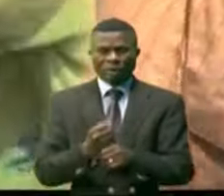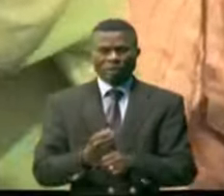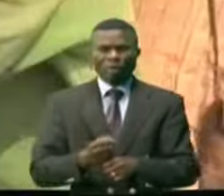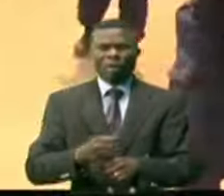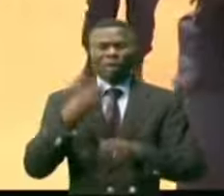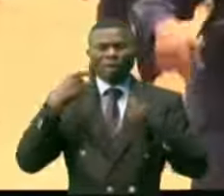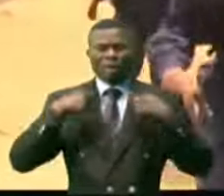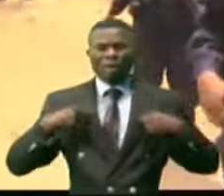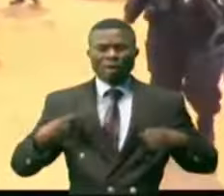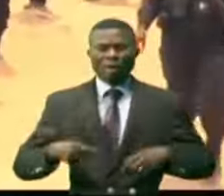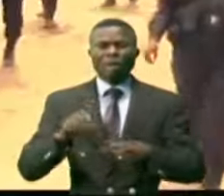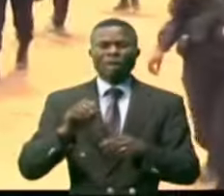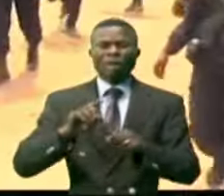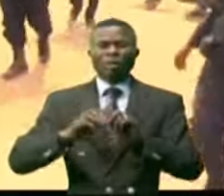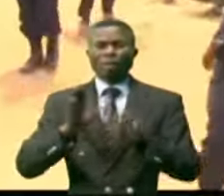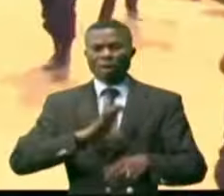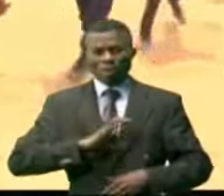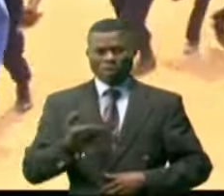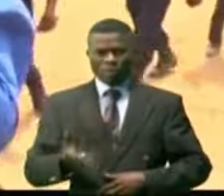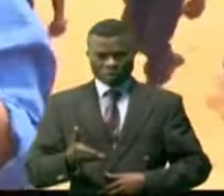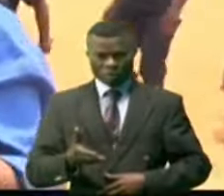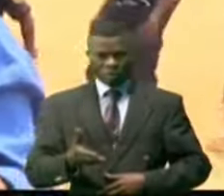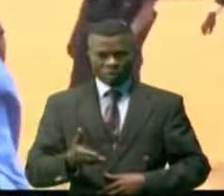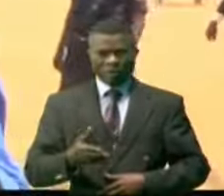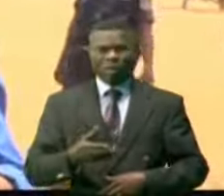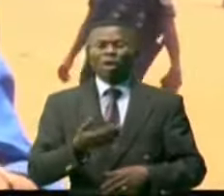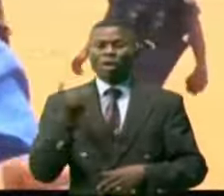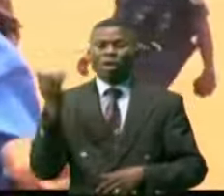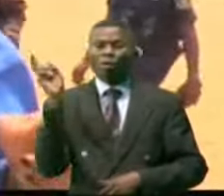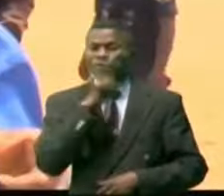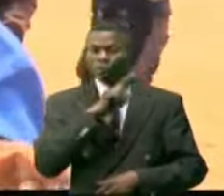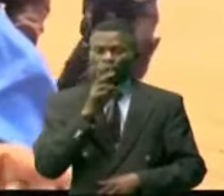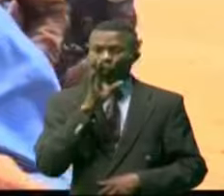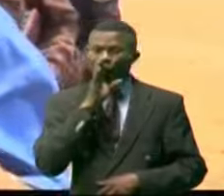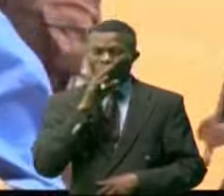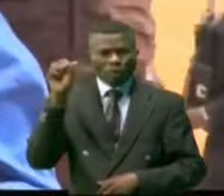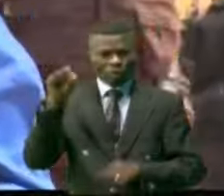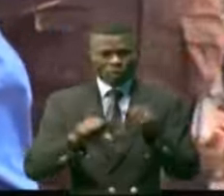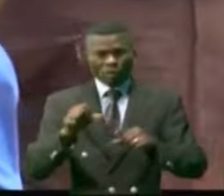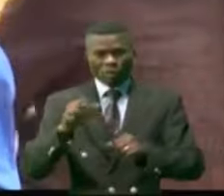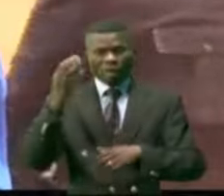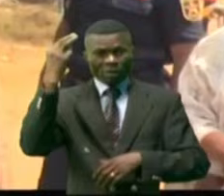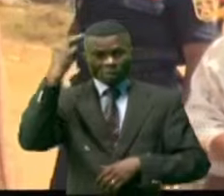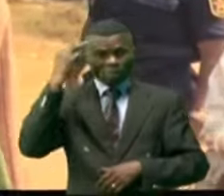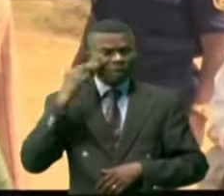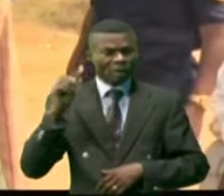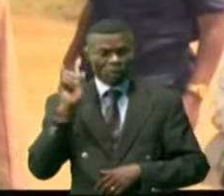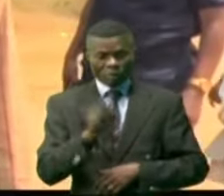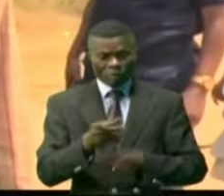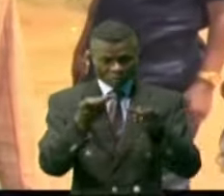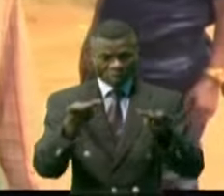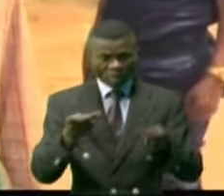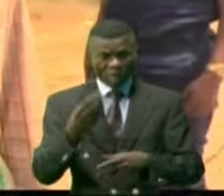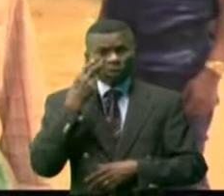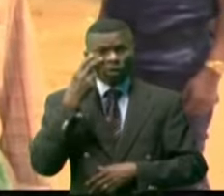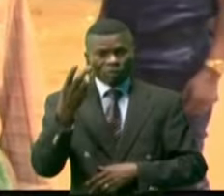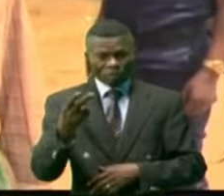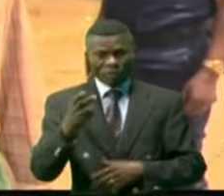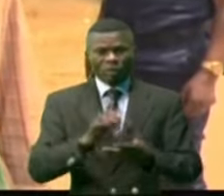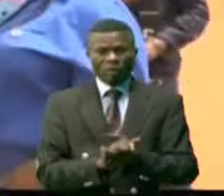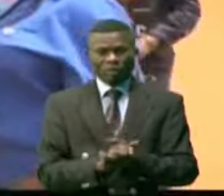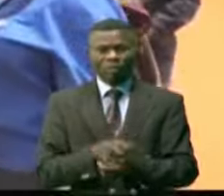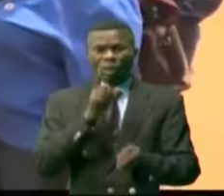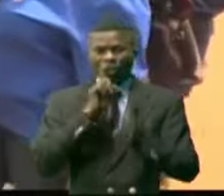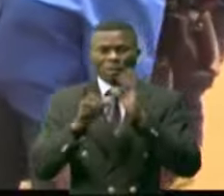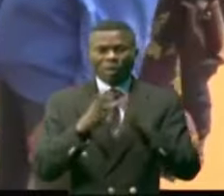Bayanda par les forces de l'ordre. Ce qui s'avère faux après la descente numéro 2 de la territoriale sur terrain. Au terme d'un échange